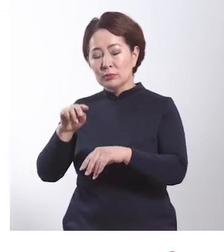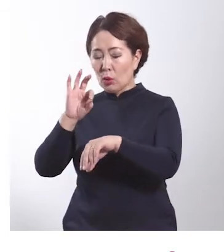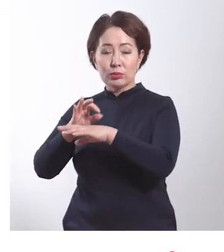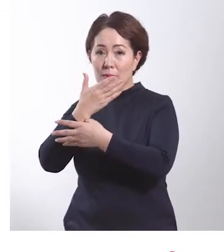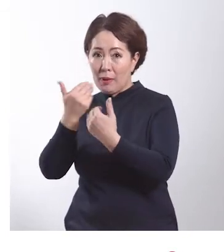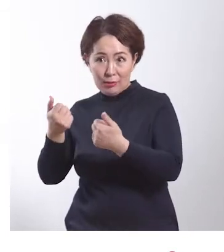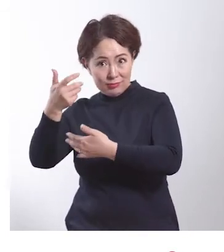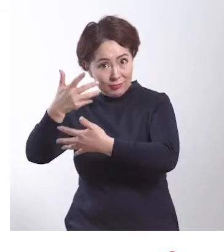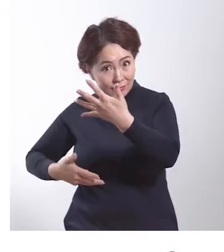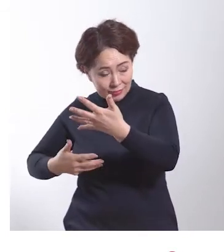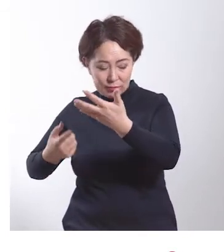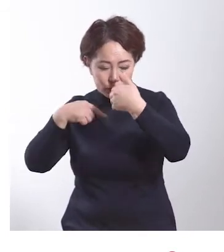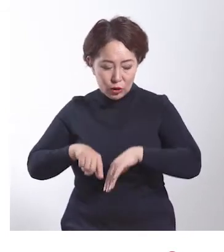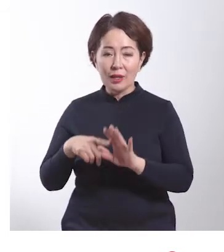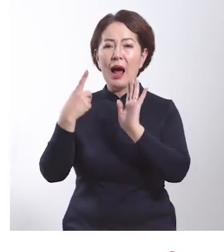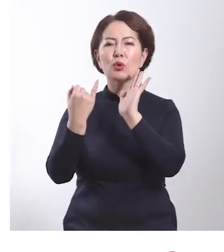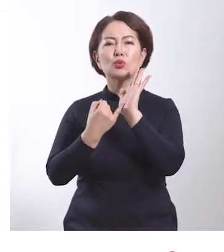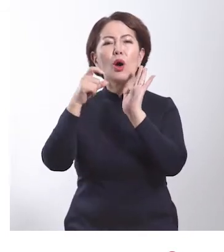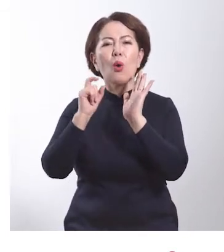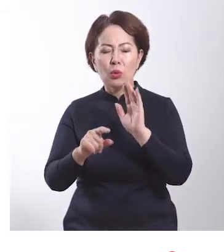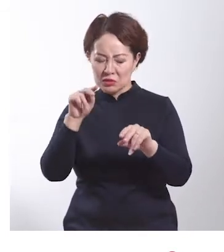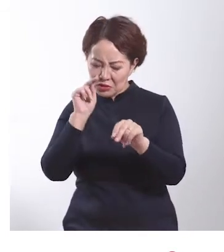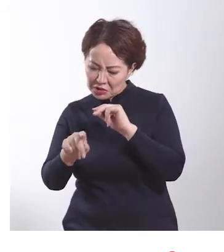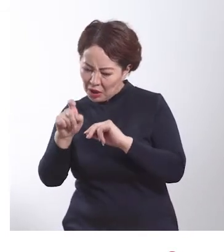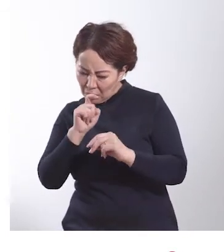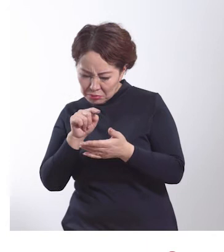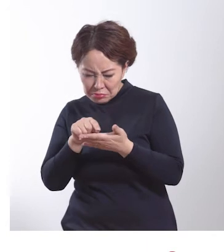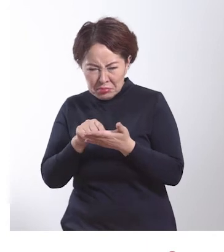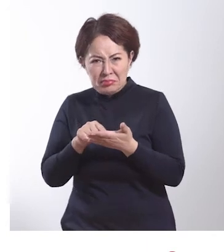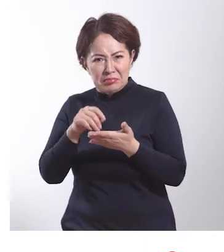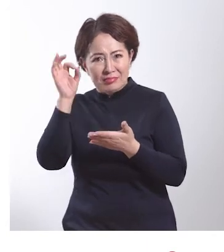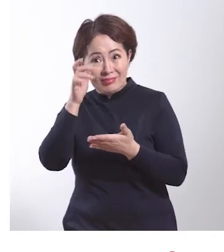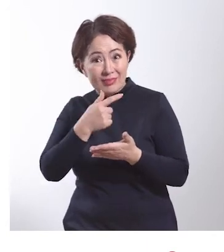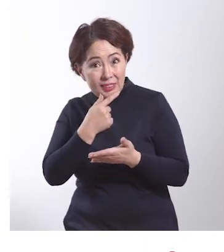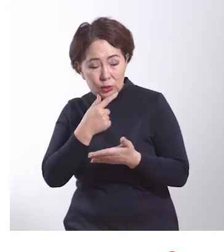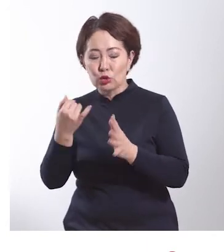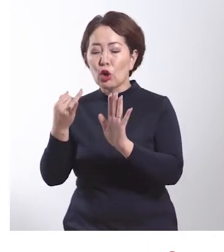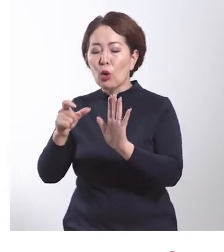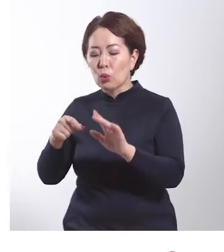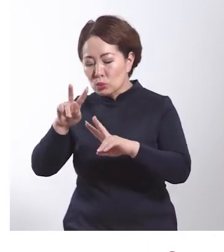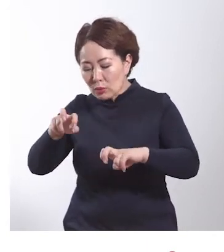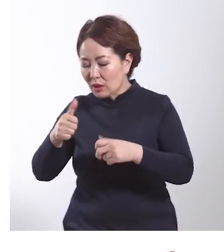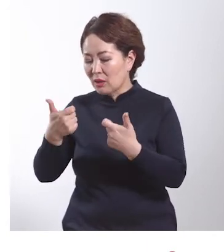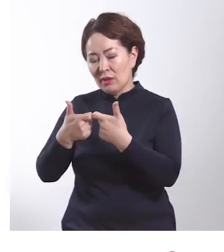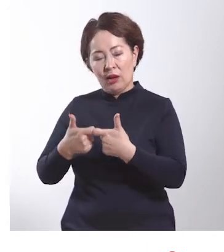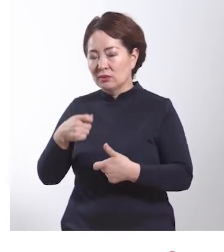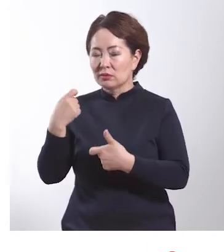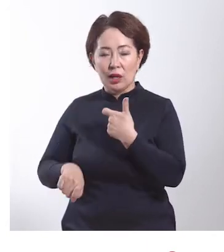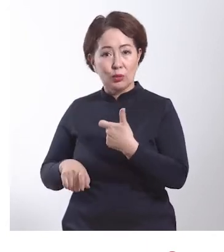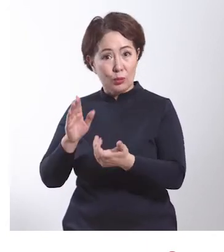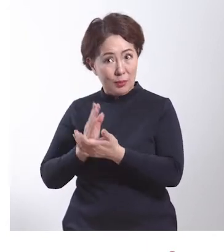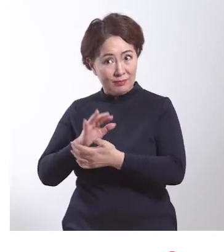ХДХВ-гийн халдваргүй байсан. 16 хүн шинжилгээний хариугаа уншиж чадаагүй байна. 7 хүн судалгааны